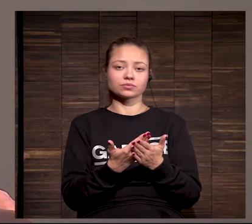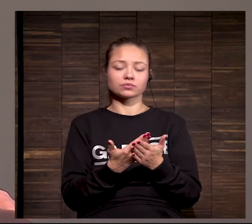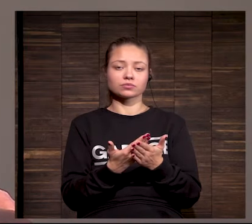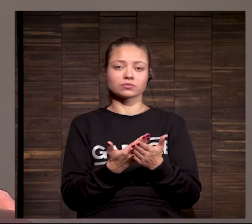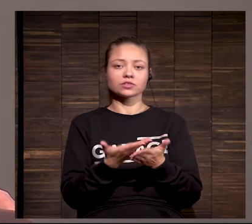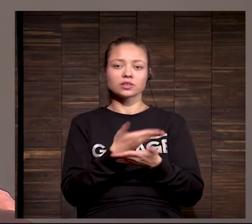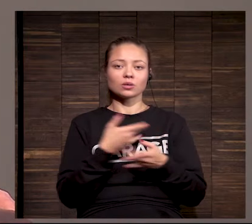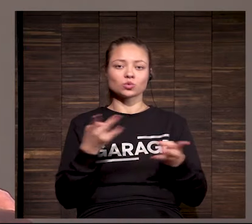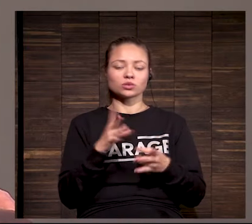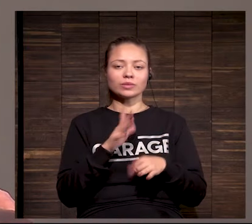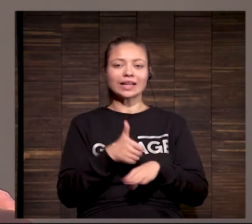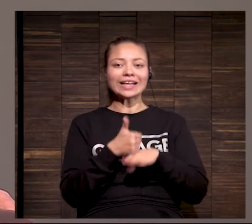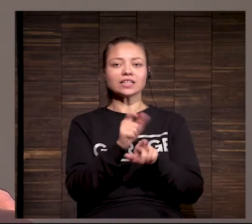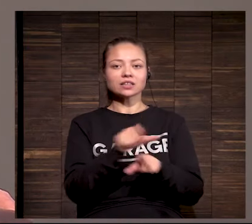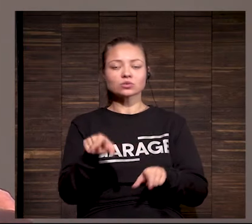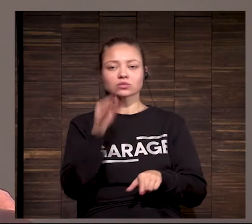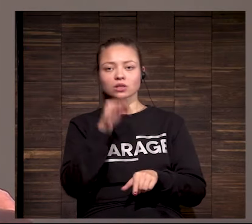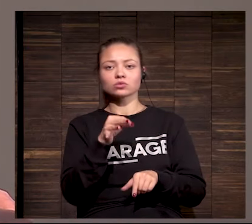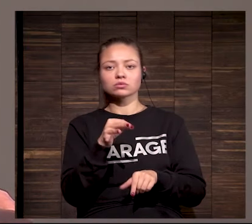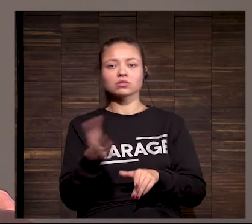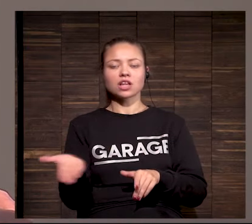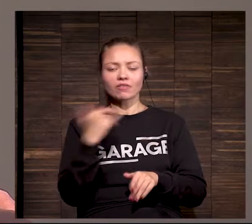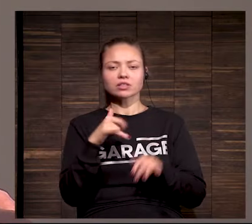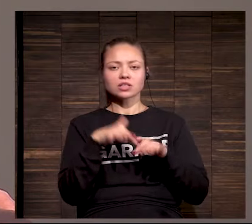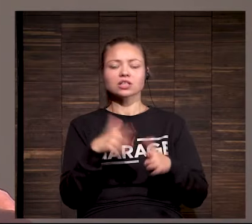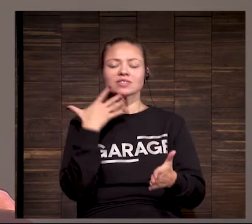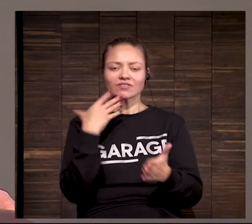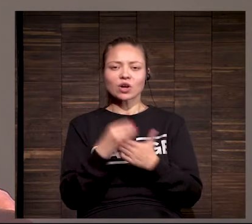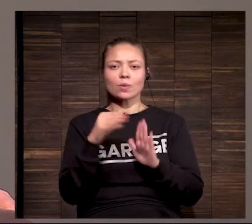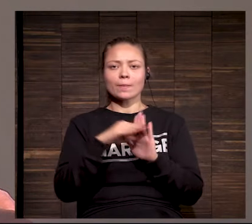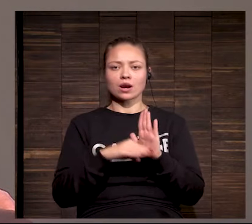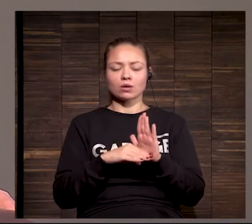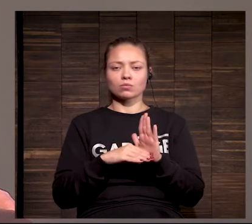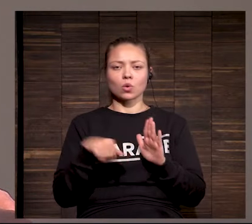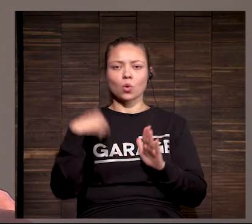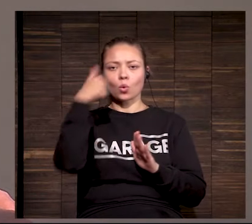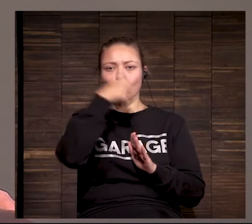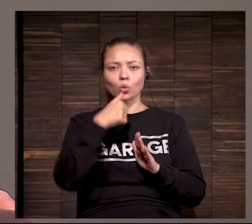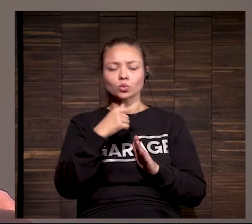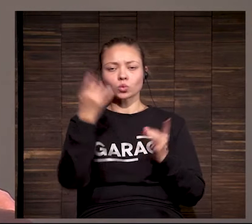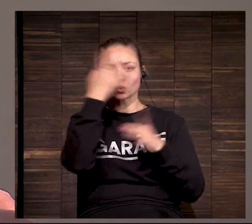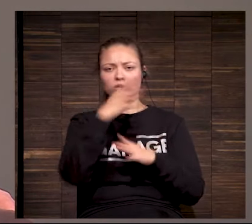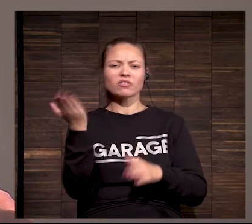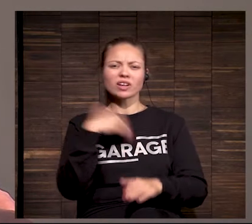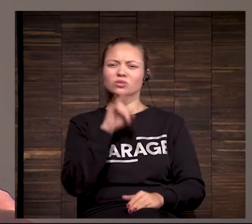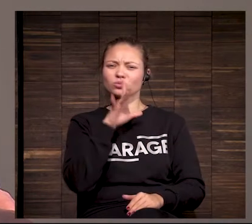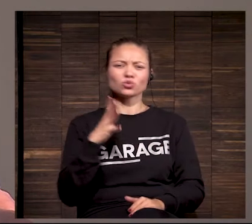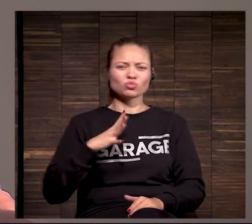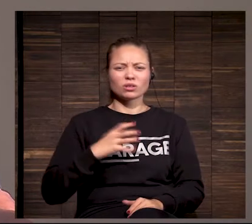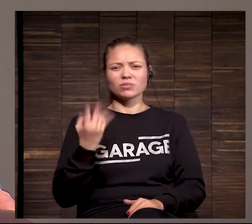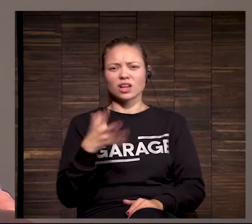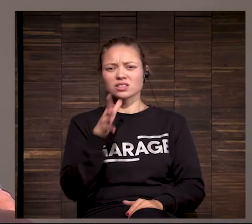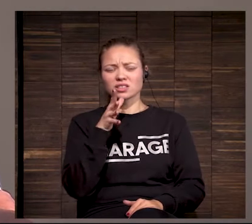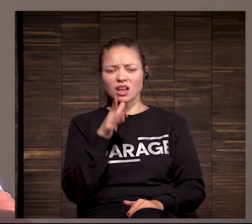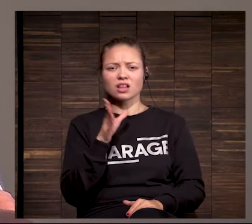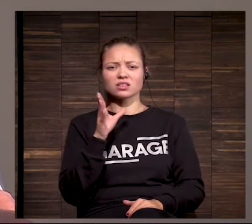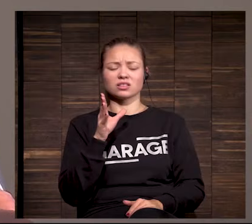нужны были лидера которые скажет давайте сделаем свою программу год культура не будем ждать еще 15 лет пока до нас дойдет очередь